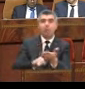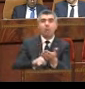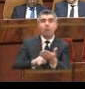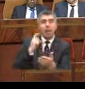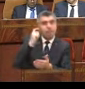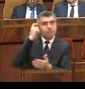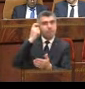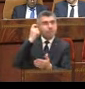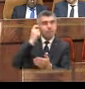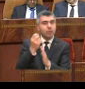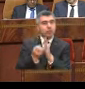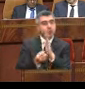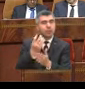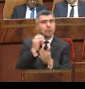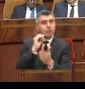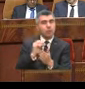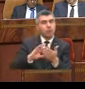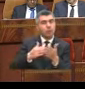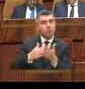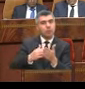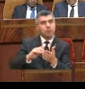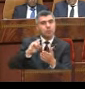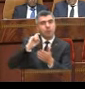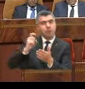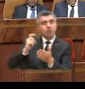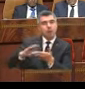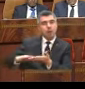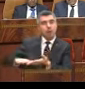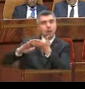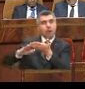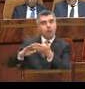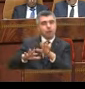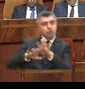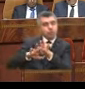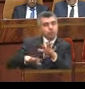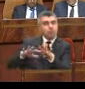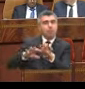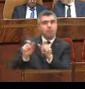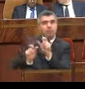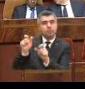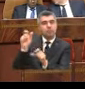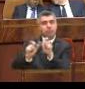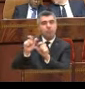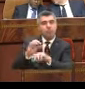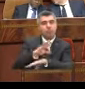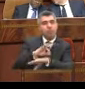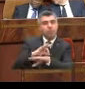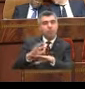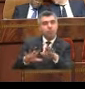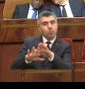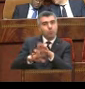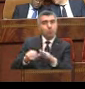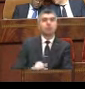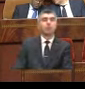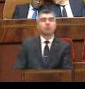في إيجاد السبل والوسائل الكفيلة بتحسين الوضعية الاجتماعية والمادية لهذه الفئة العريضة من المجتمع،